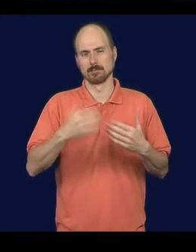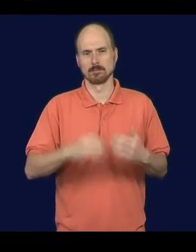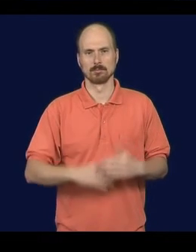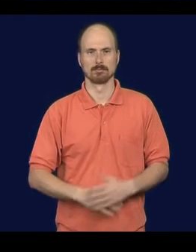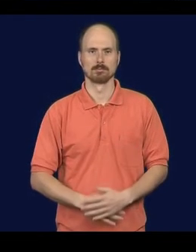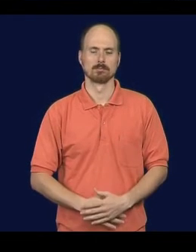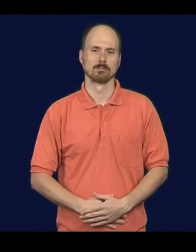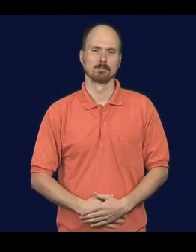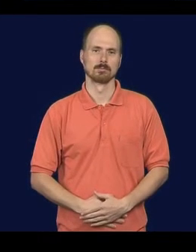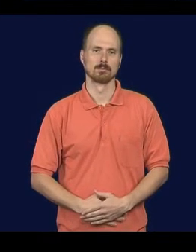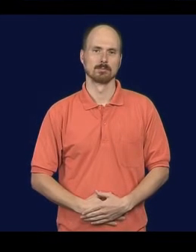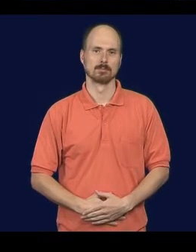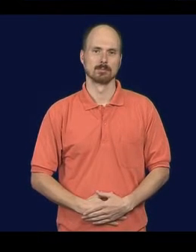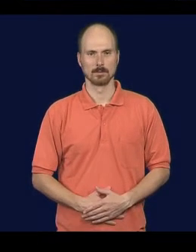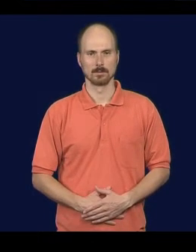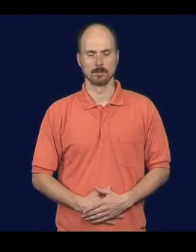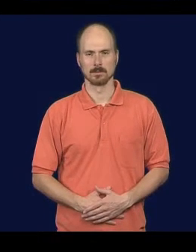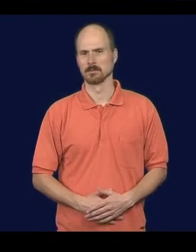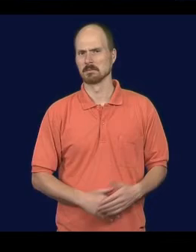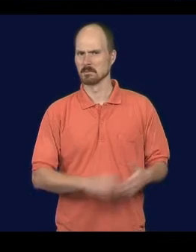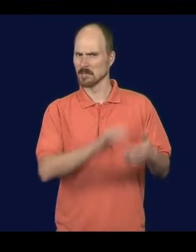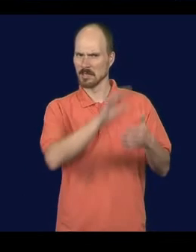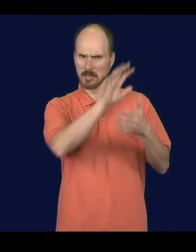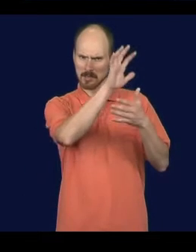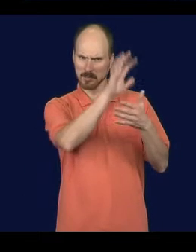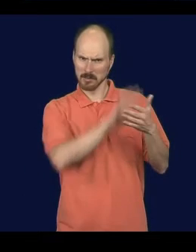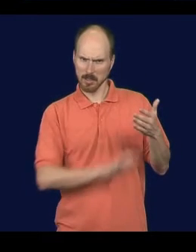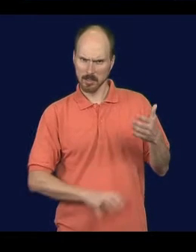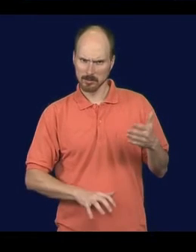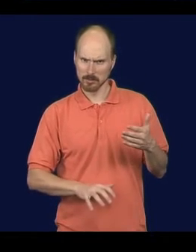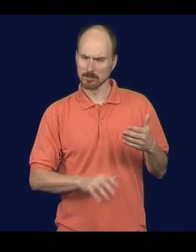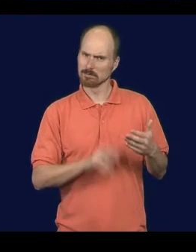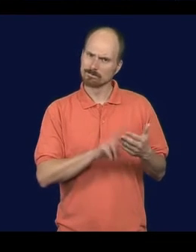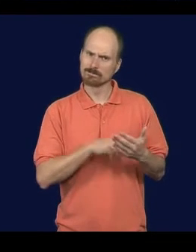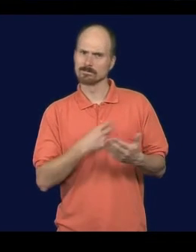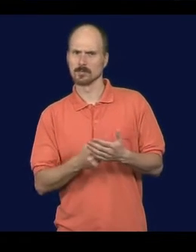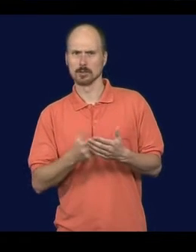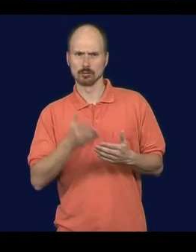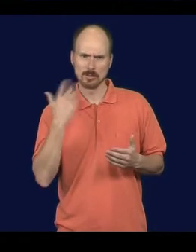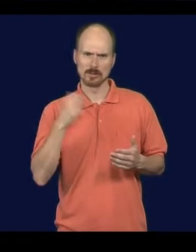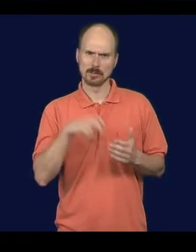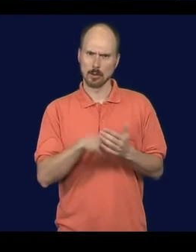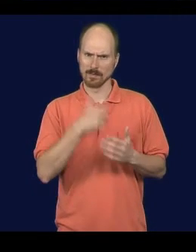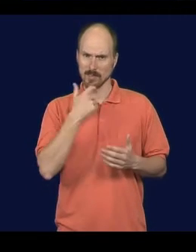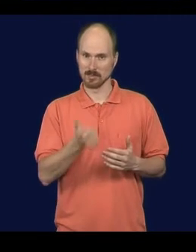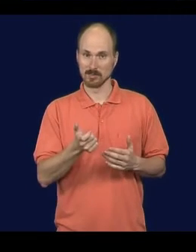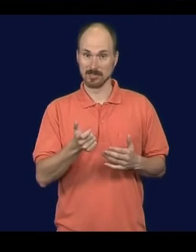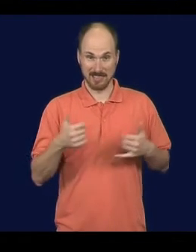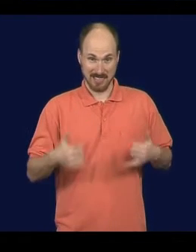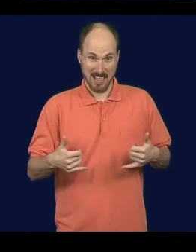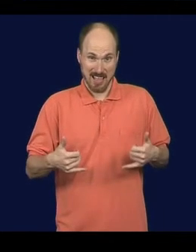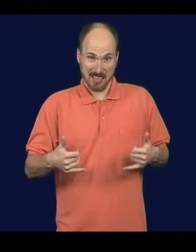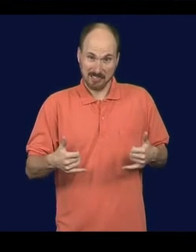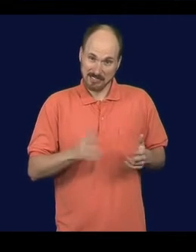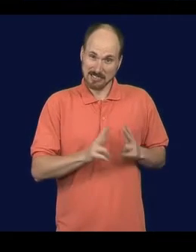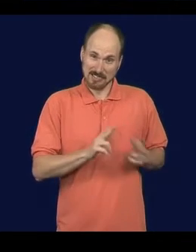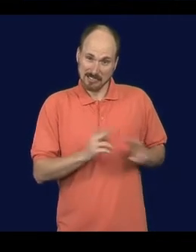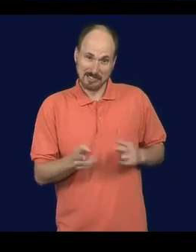nahradíme menším a přesnějším senzorem, který umístíme přímo na slepeckou